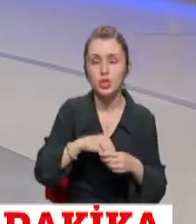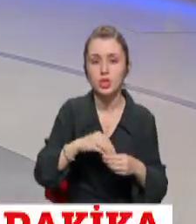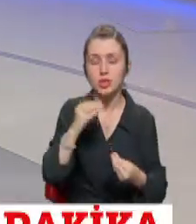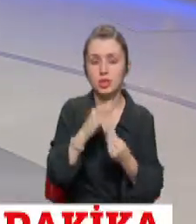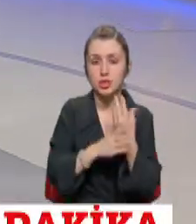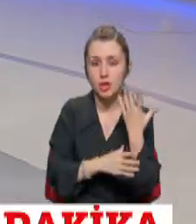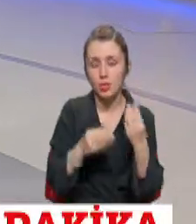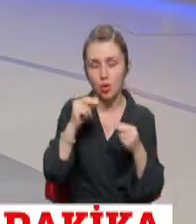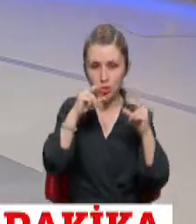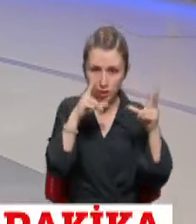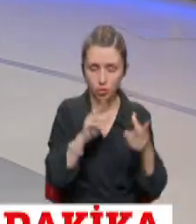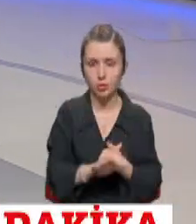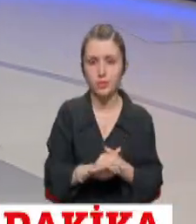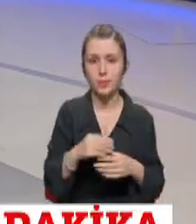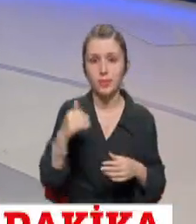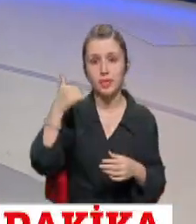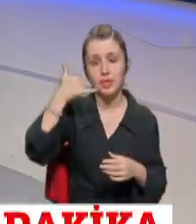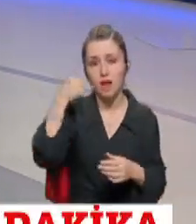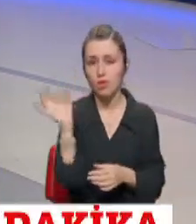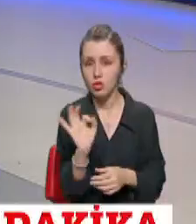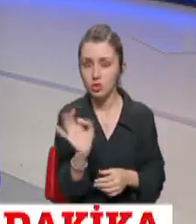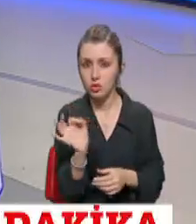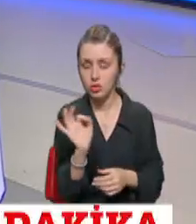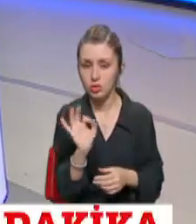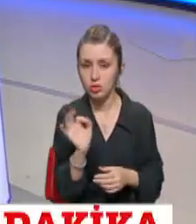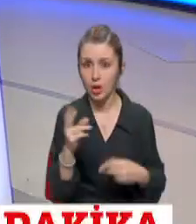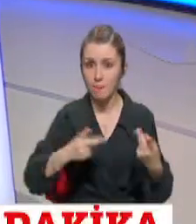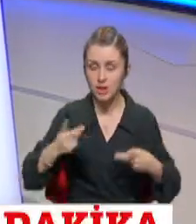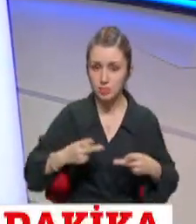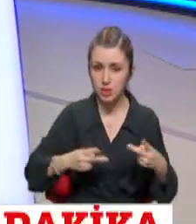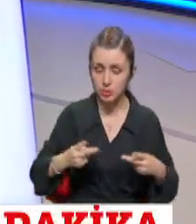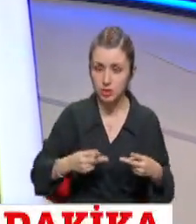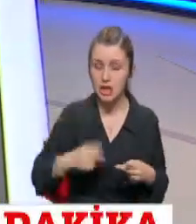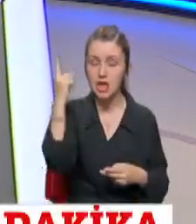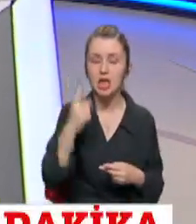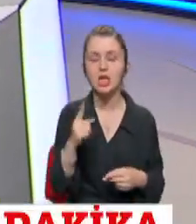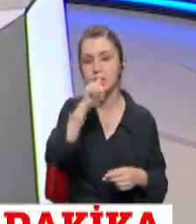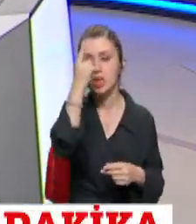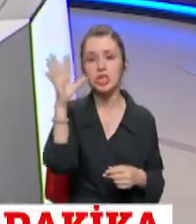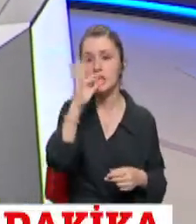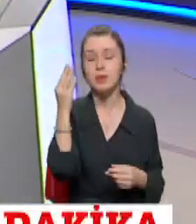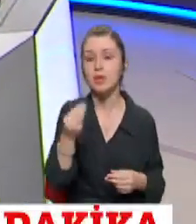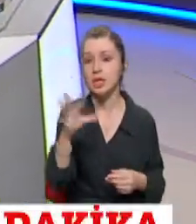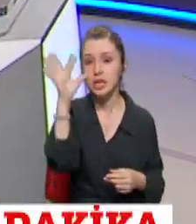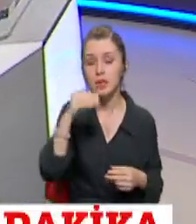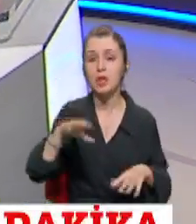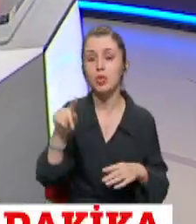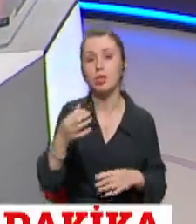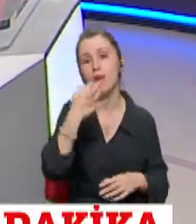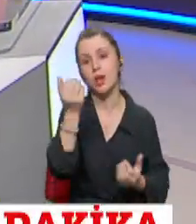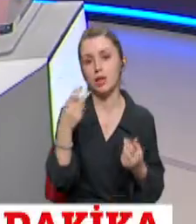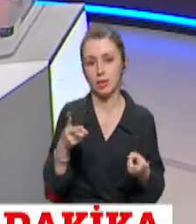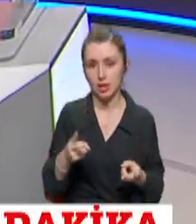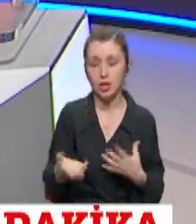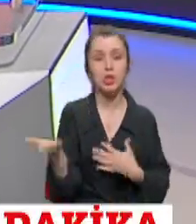köründe genelde uyanıyorum. Telefonun çalması ve arka arkaya gelen mesajlarla ilk an sadece kim iyi kim değil onun haberini